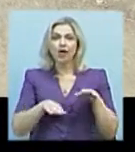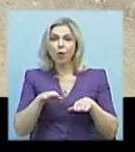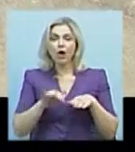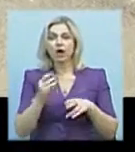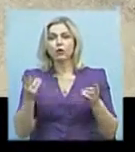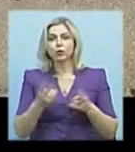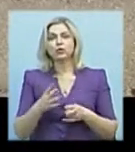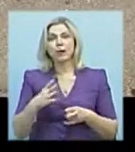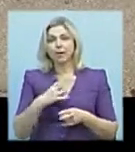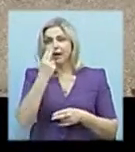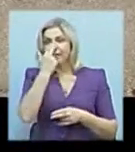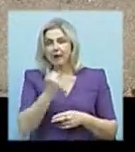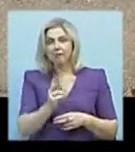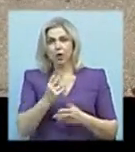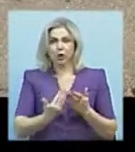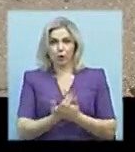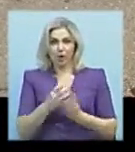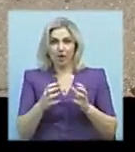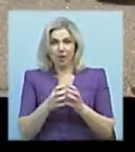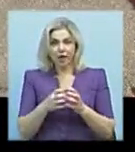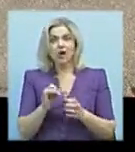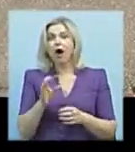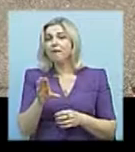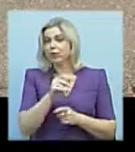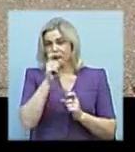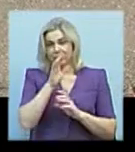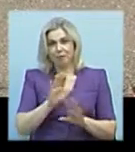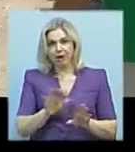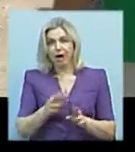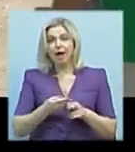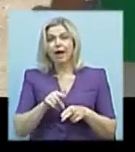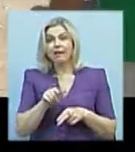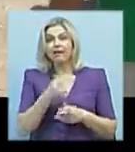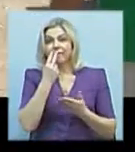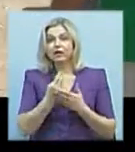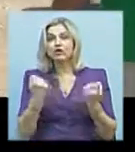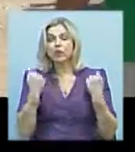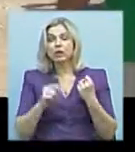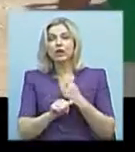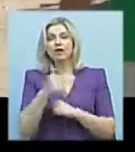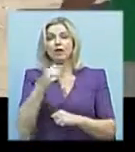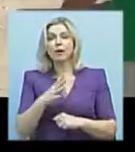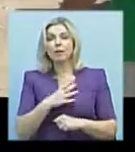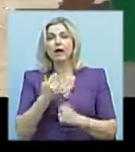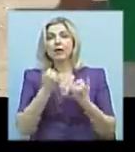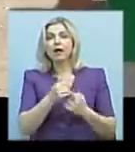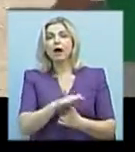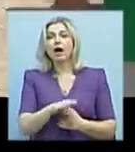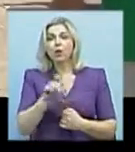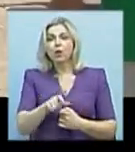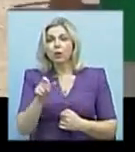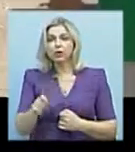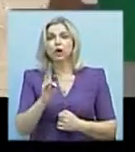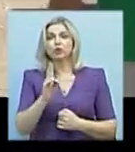тому потрібно було пристосуватися до нових м'ячиків. А так все непогано. Цей вид спорту спочатку був призначений для людей, хворих на дитячий